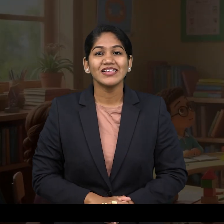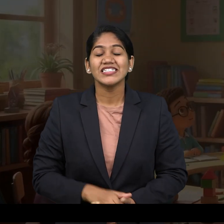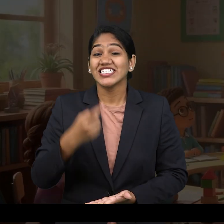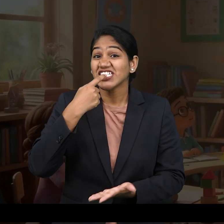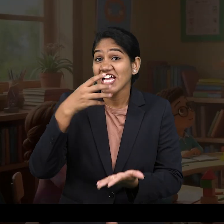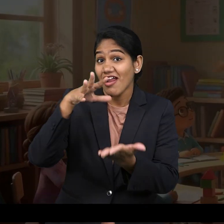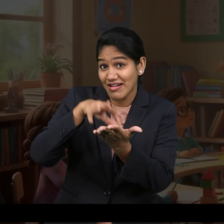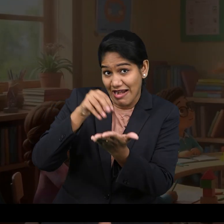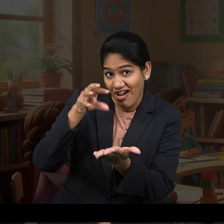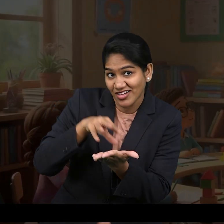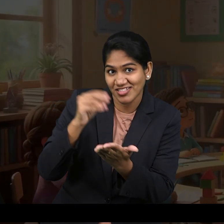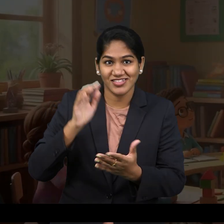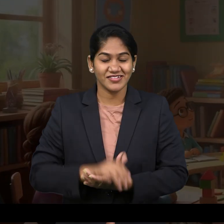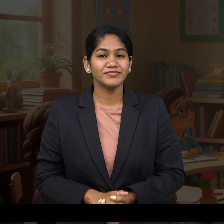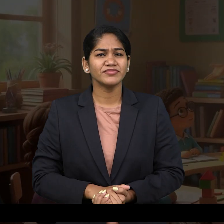అన్నం